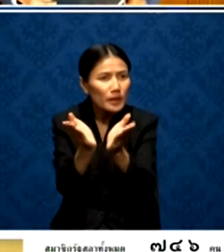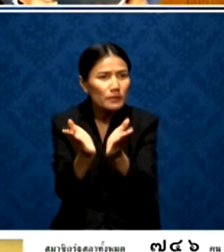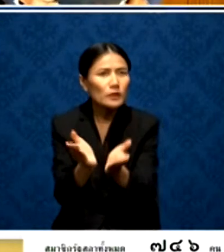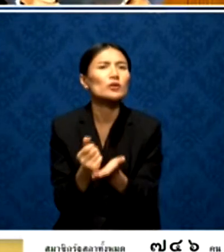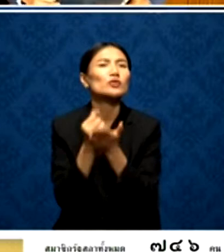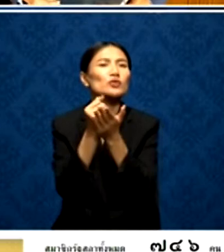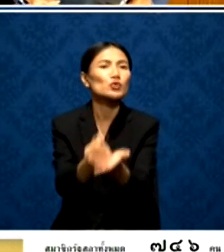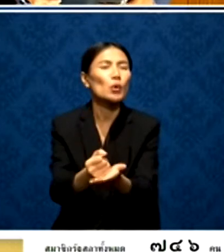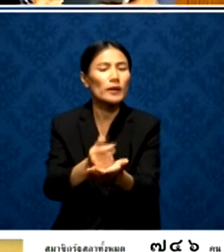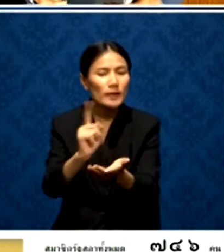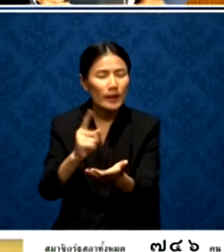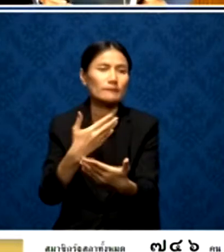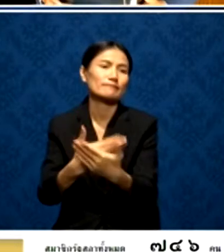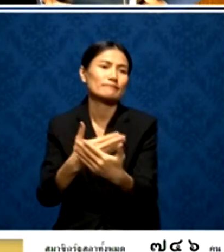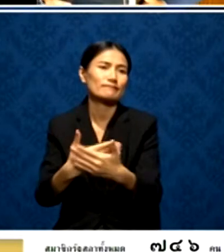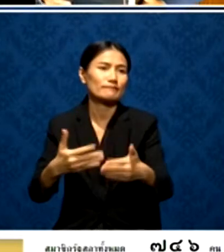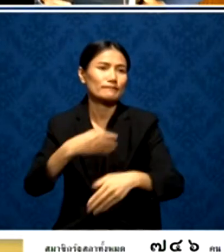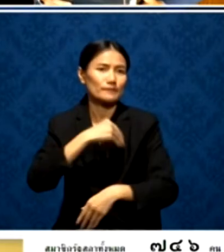พิ่ม